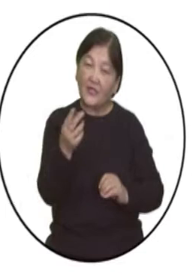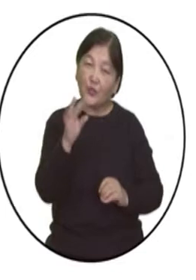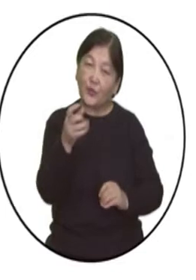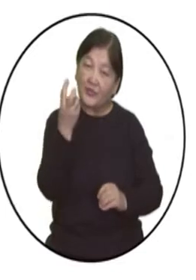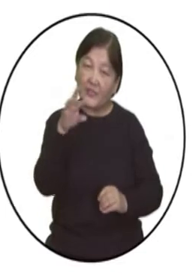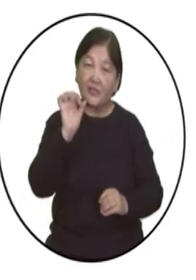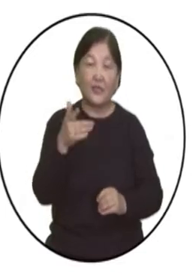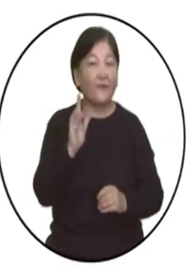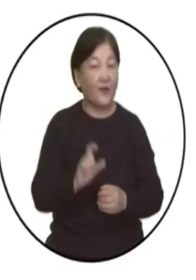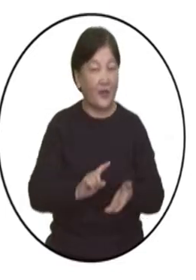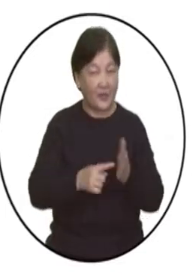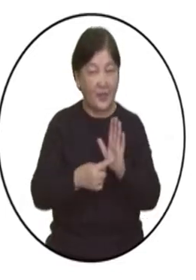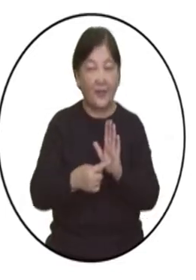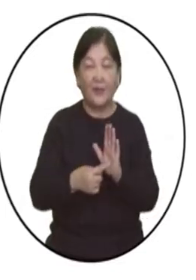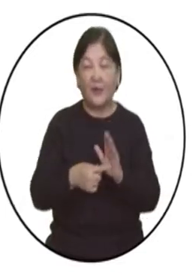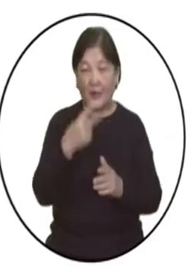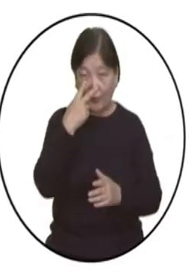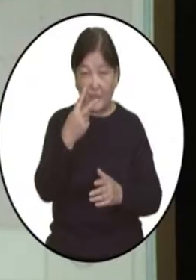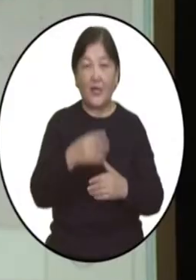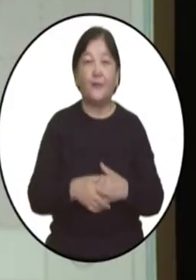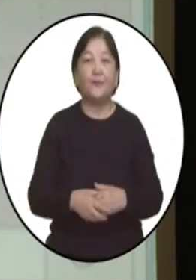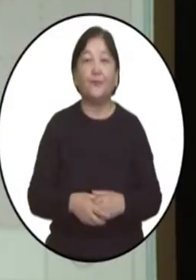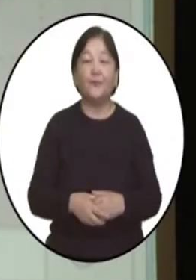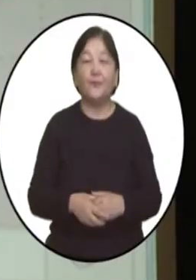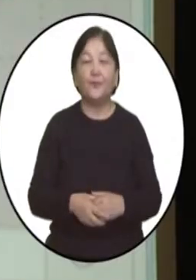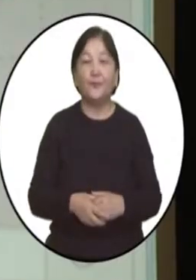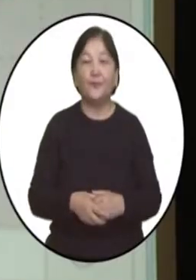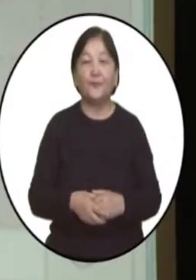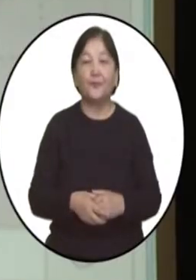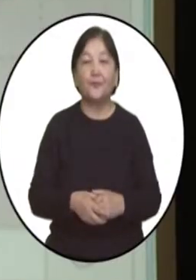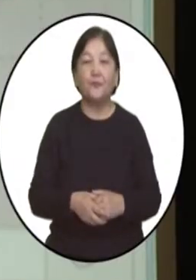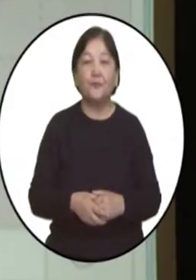талаар авч үзье. За